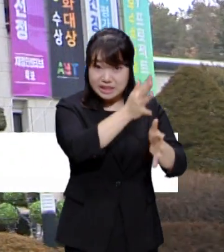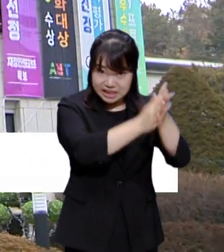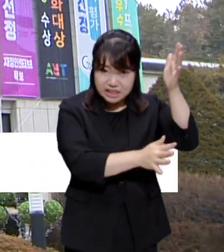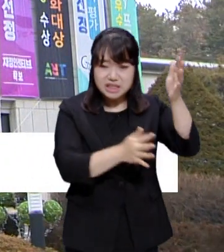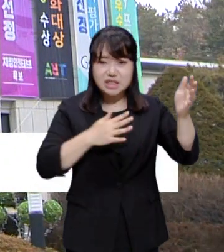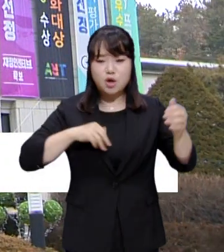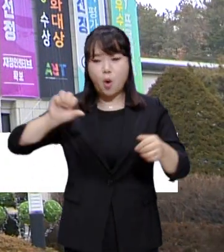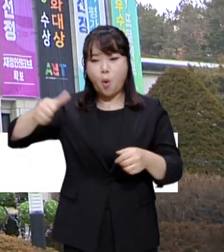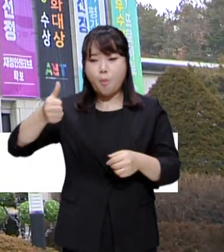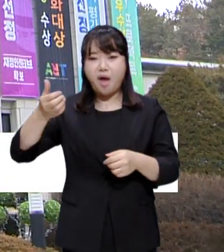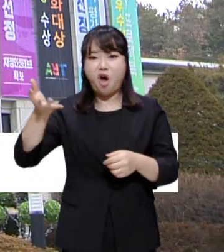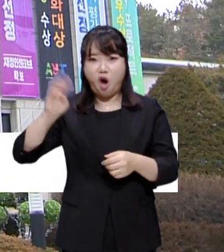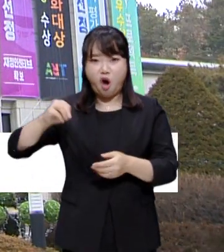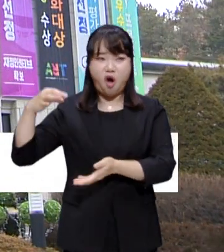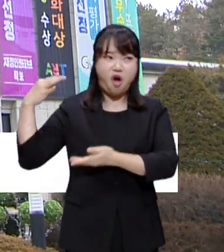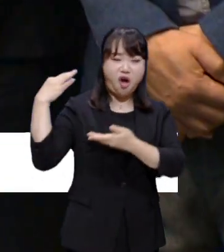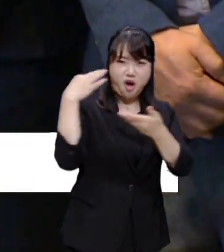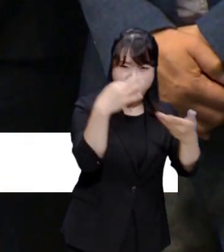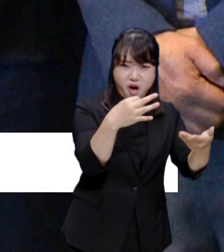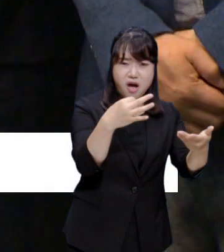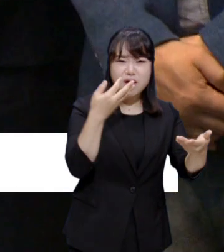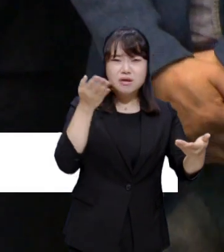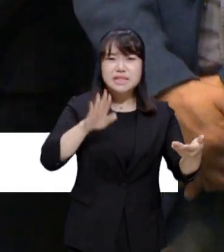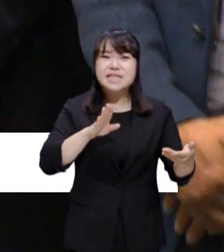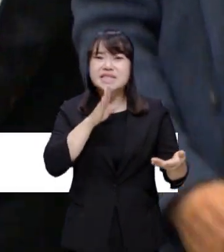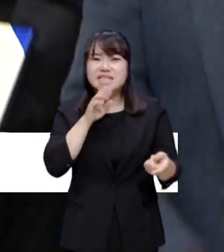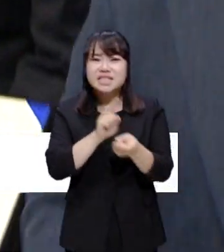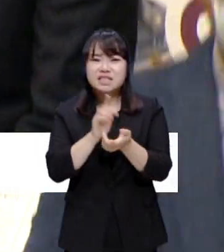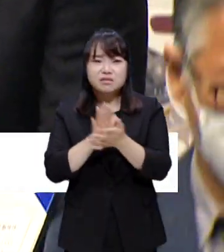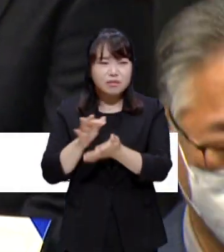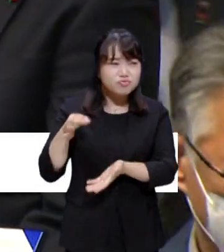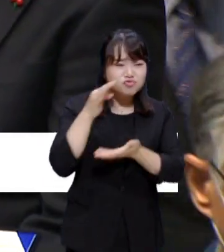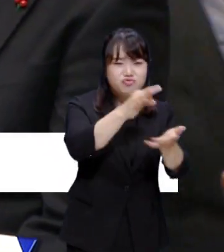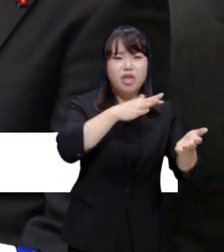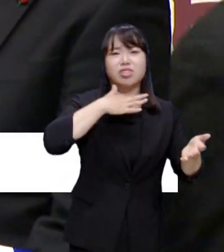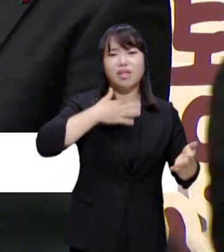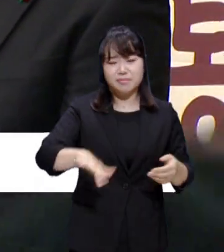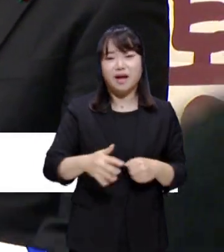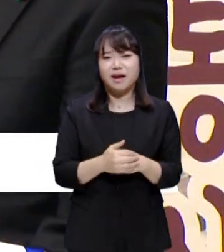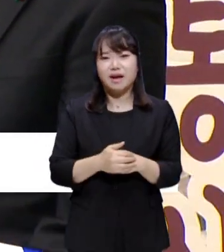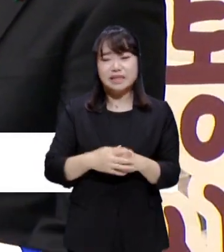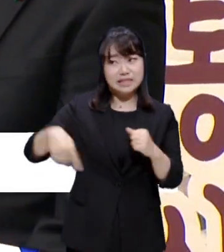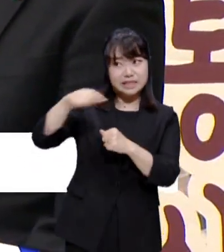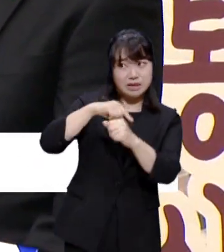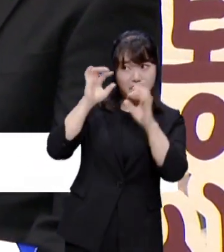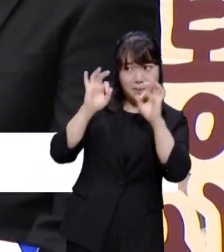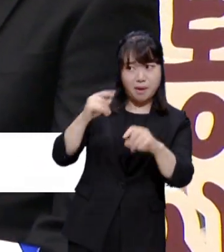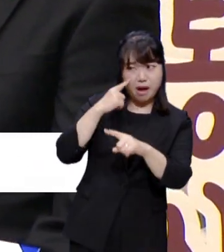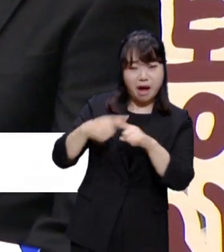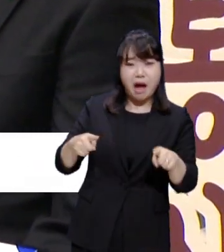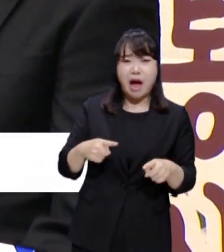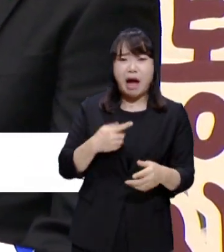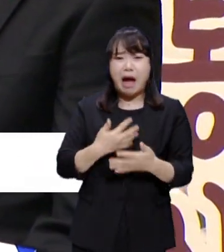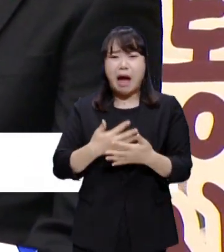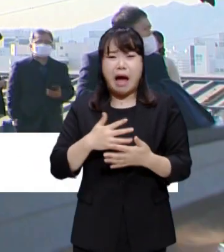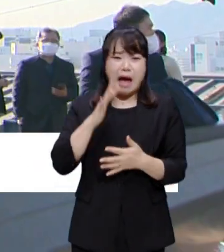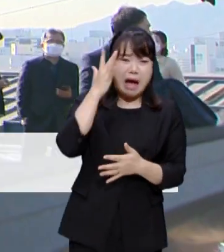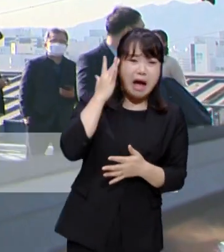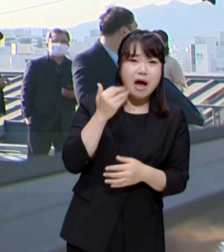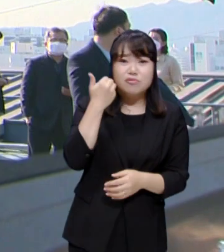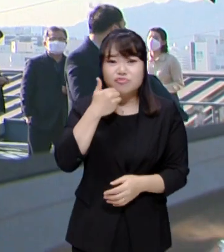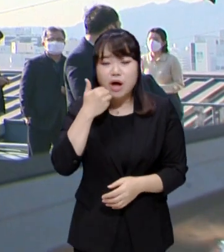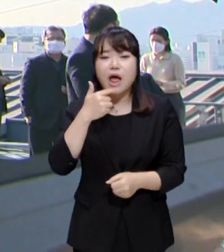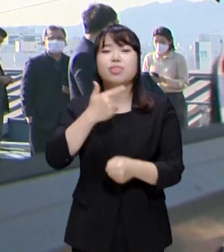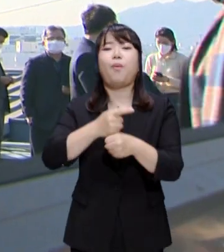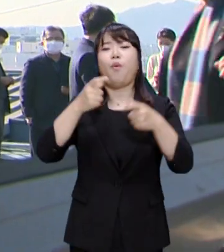지원금 500억 원인데 그간 실제 오간 돈이 전혀 없습니다. 이 같은 상황에 가장 속이 타는 건 노원구입니다.